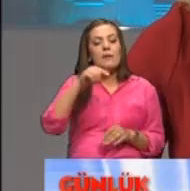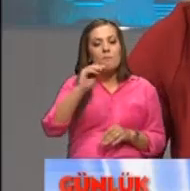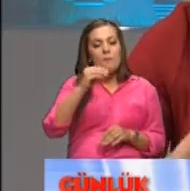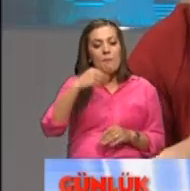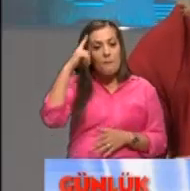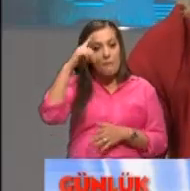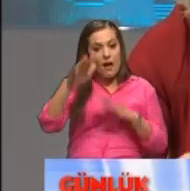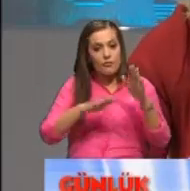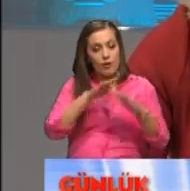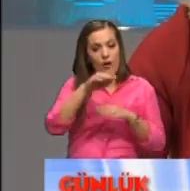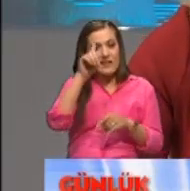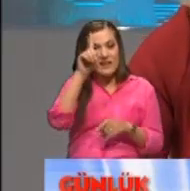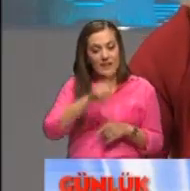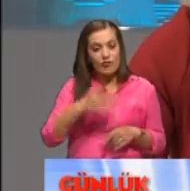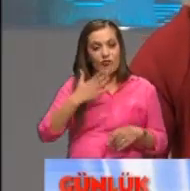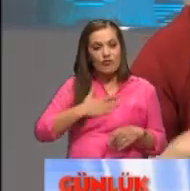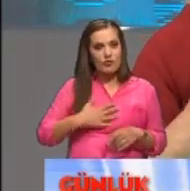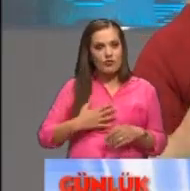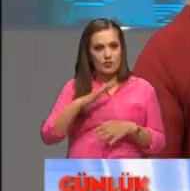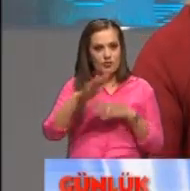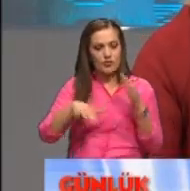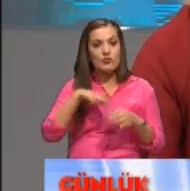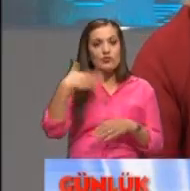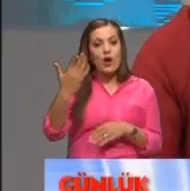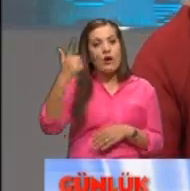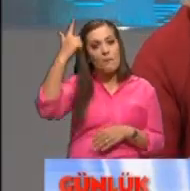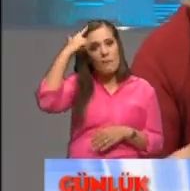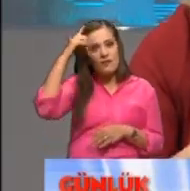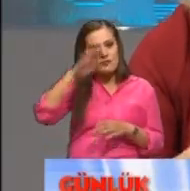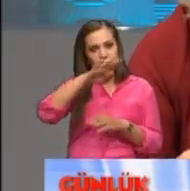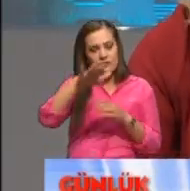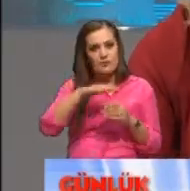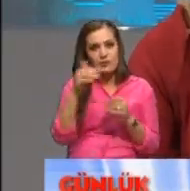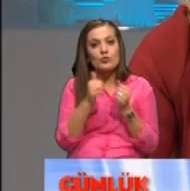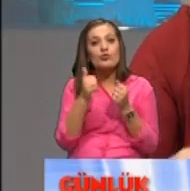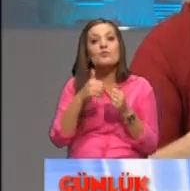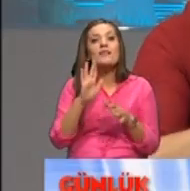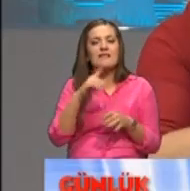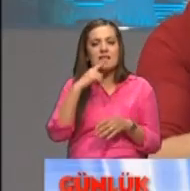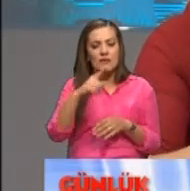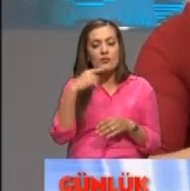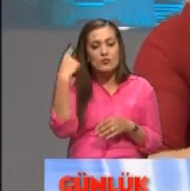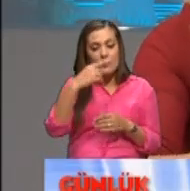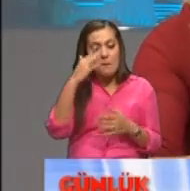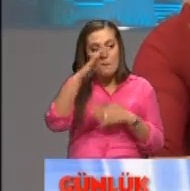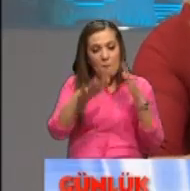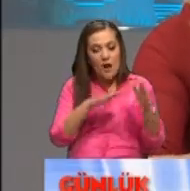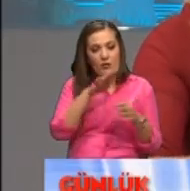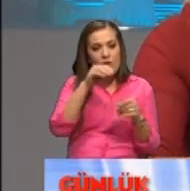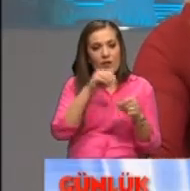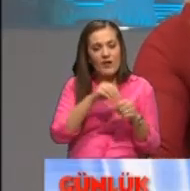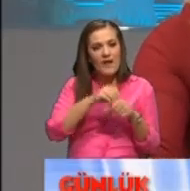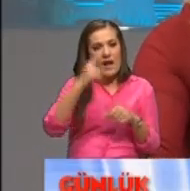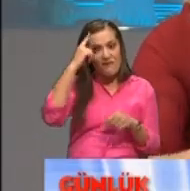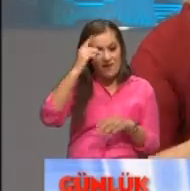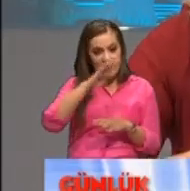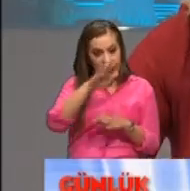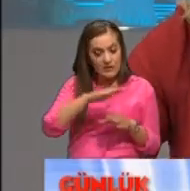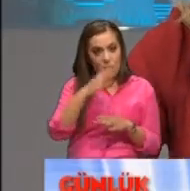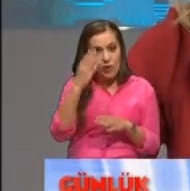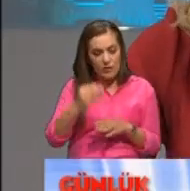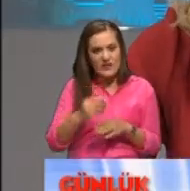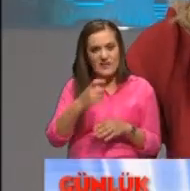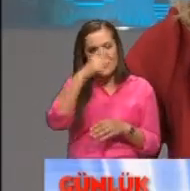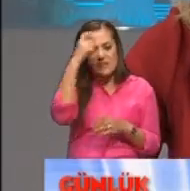banyo sırasında ilk önce vücudunu yıkıyoruz, sonra başını yıkıyoruz. Üşütmesin. Çünkü banyosunda kafasını yıkayacak